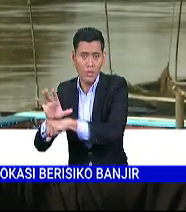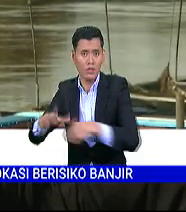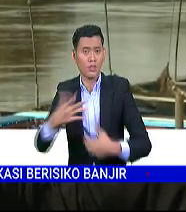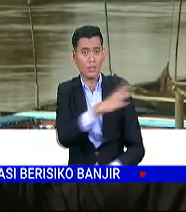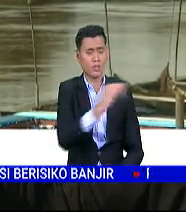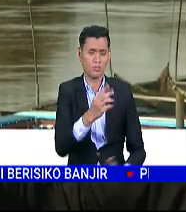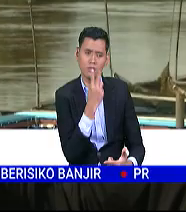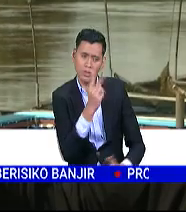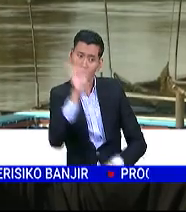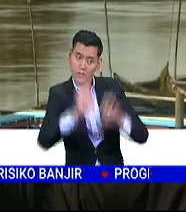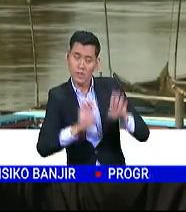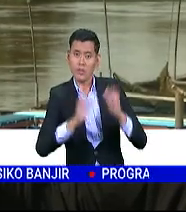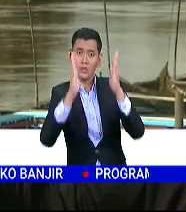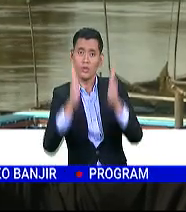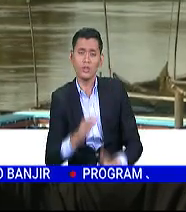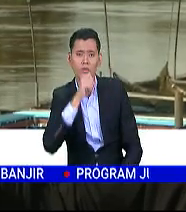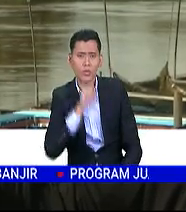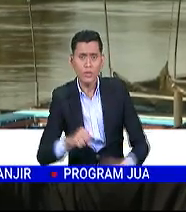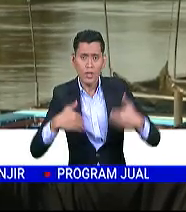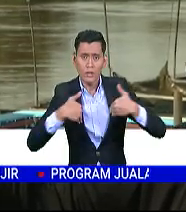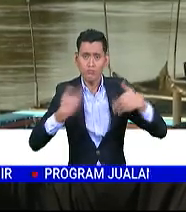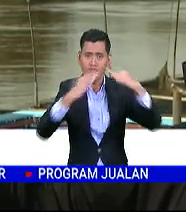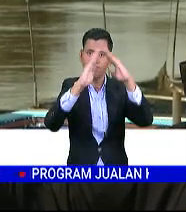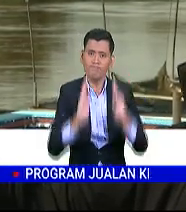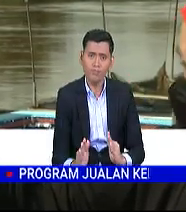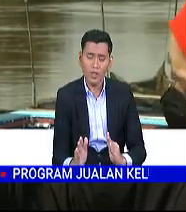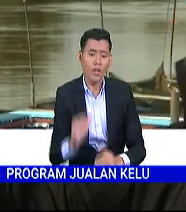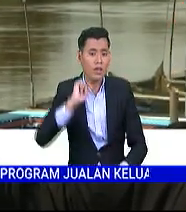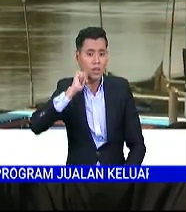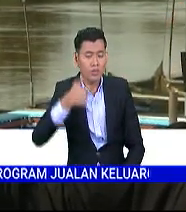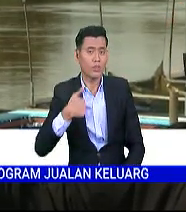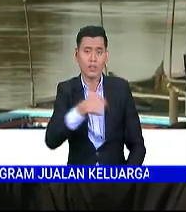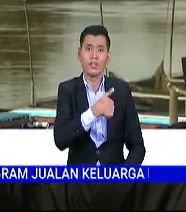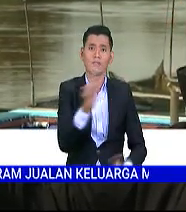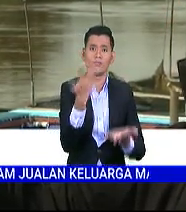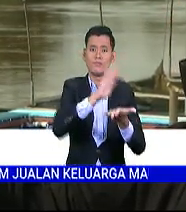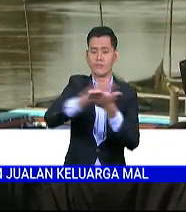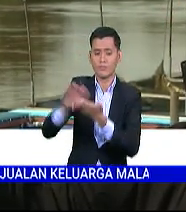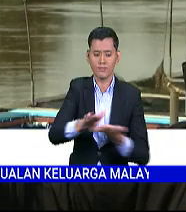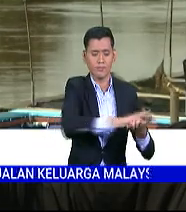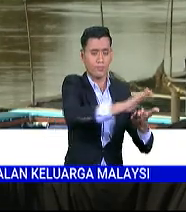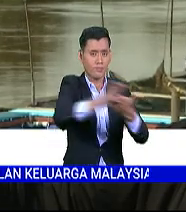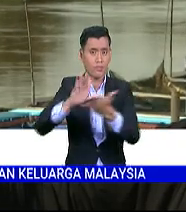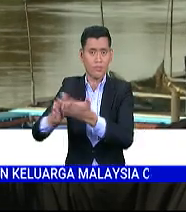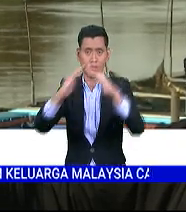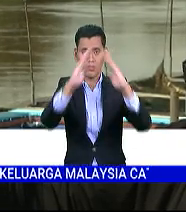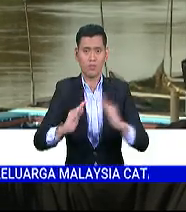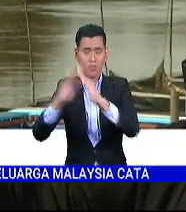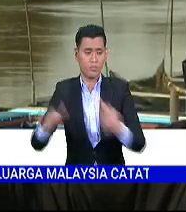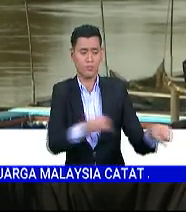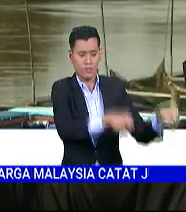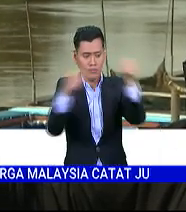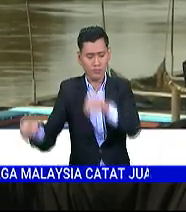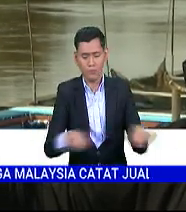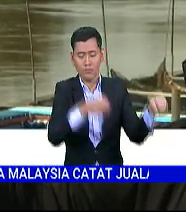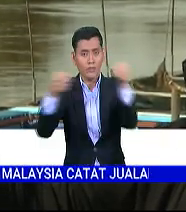yang tak ada kemampuan, dan esok kita akan bantu untuk semua dah cuci dah, nak kemaskan balik untuk rumah. Dan bantuan-bantuan yang telah disalurkan